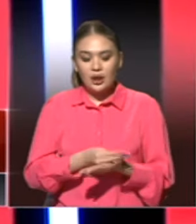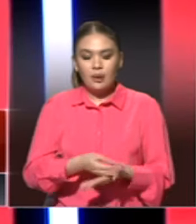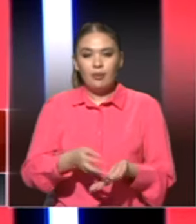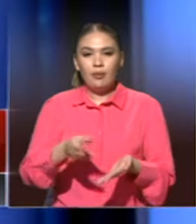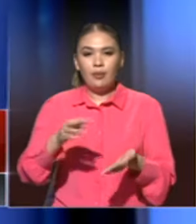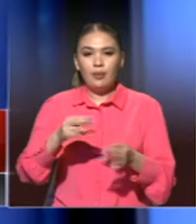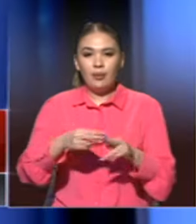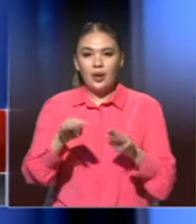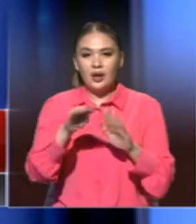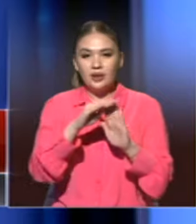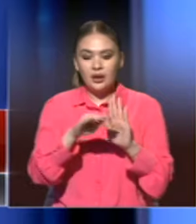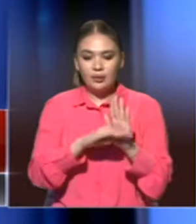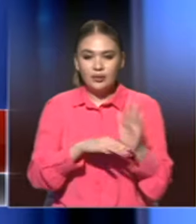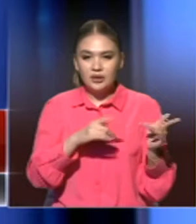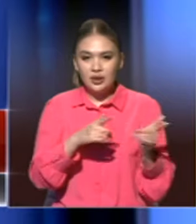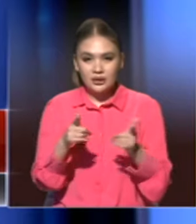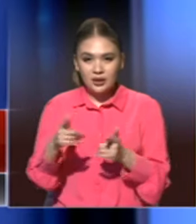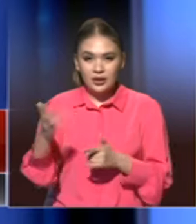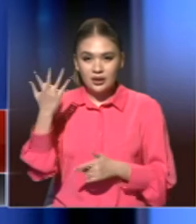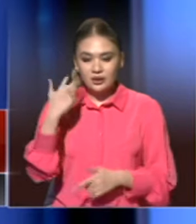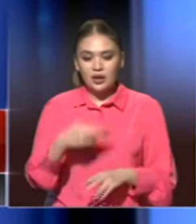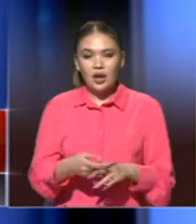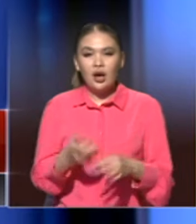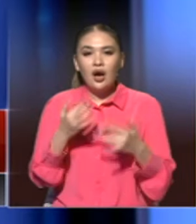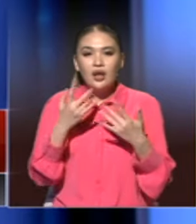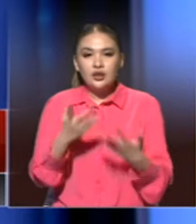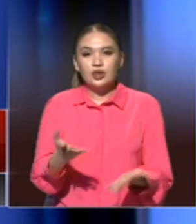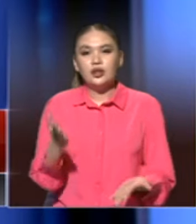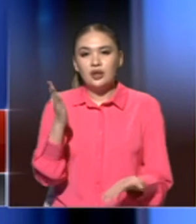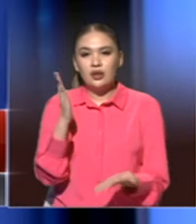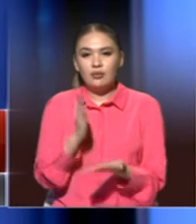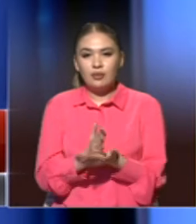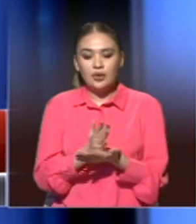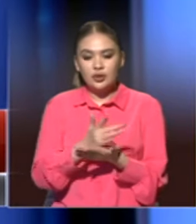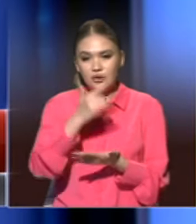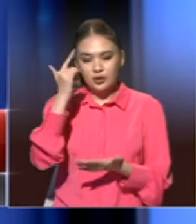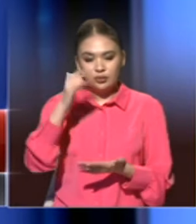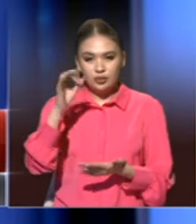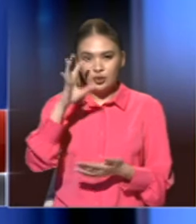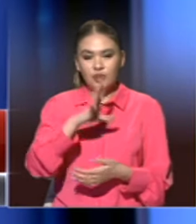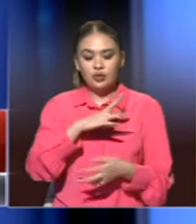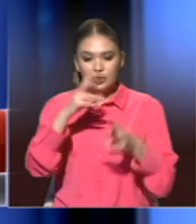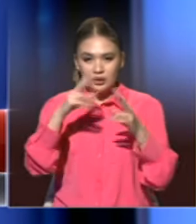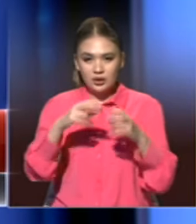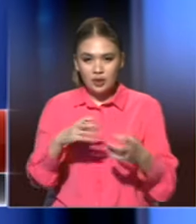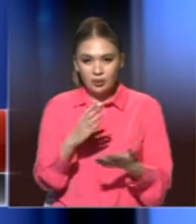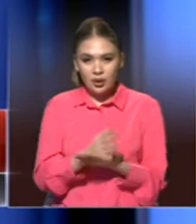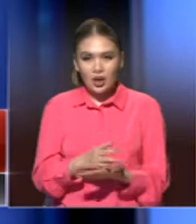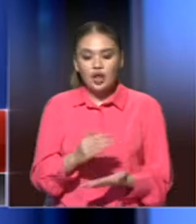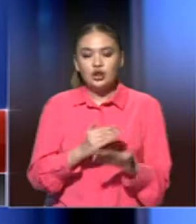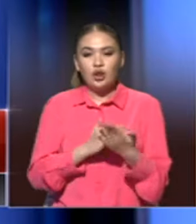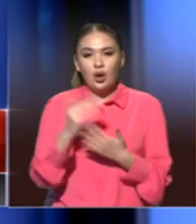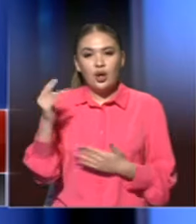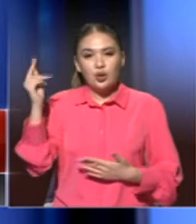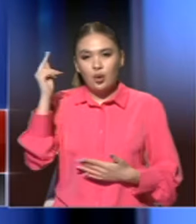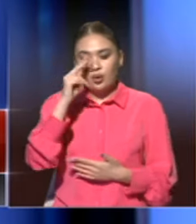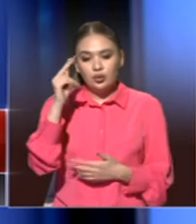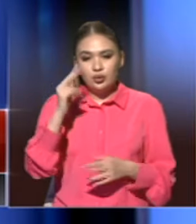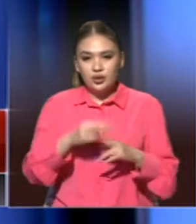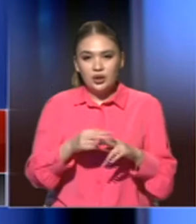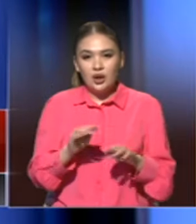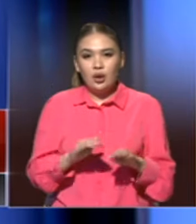жеке оқу бағдарламасын әзірлеген кезде оның қаншалықты дайындығы бар екендігін ескеру мәселесі қолға алынды. Бұл өз кезегінде жоғарғы оқу орындарында